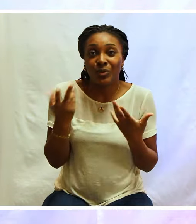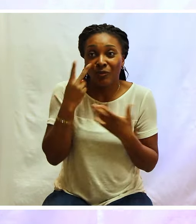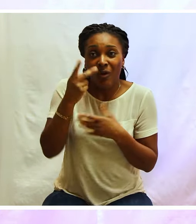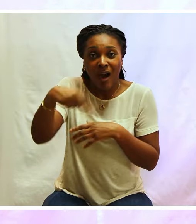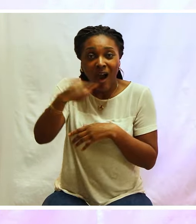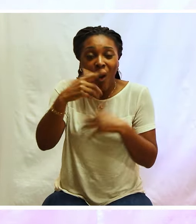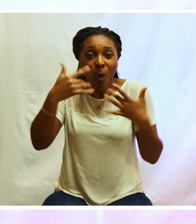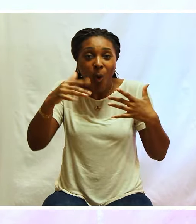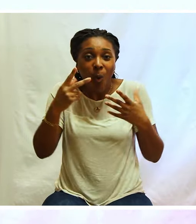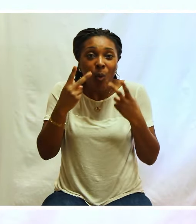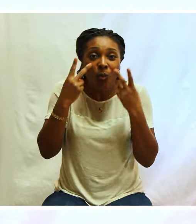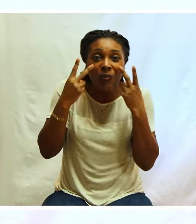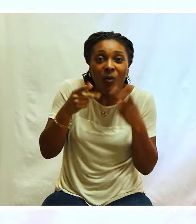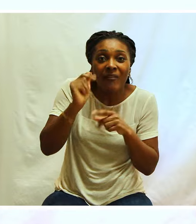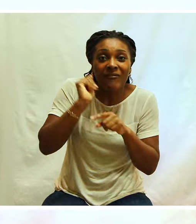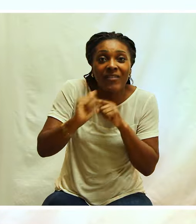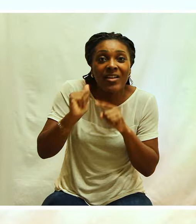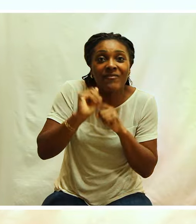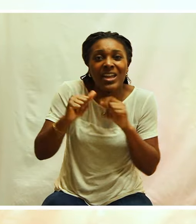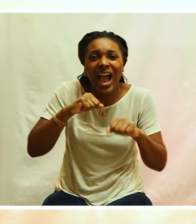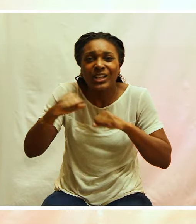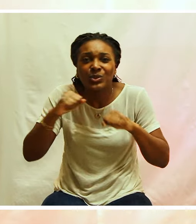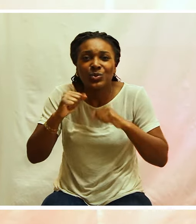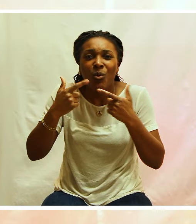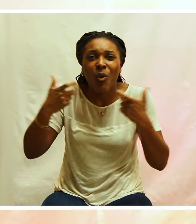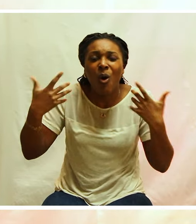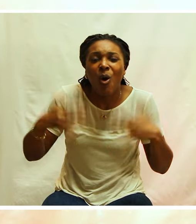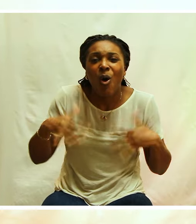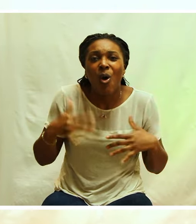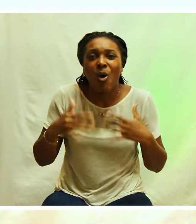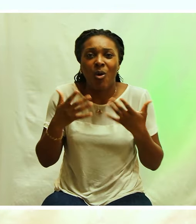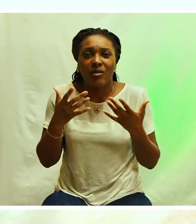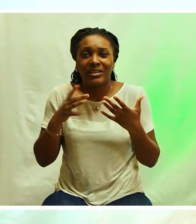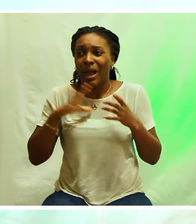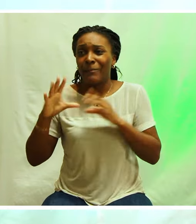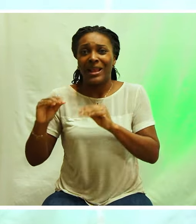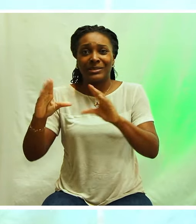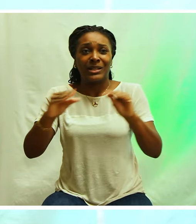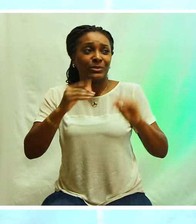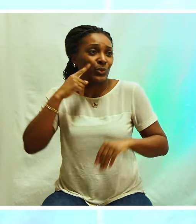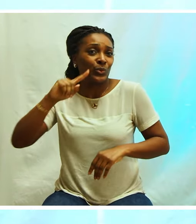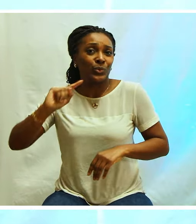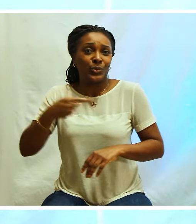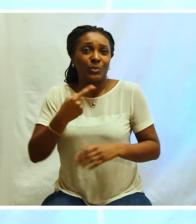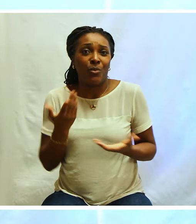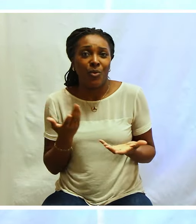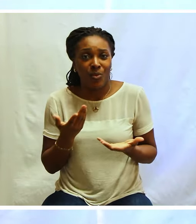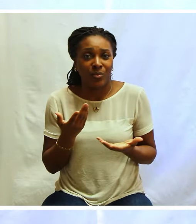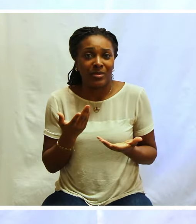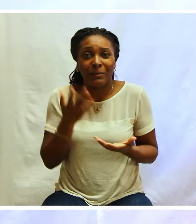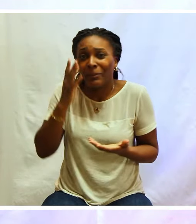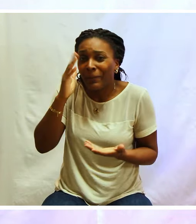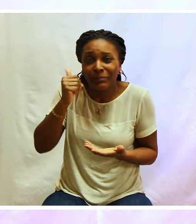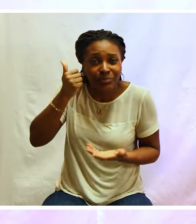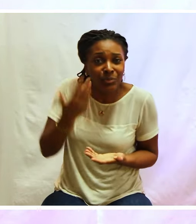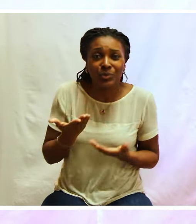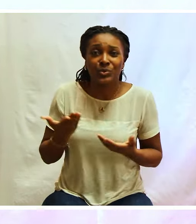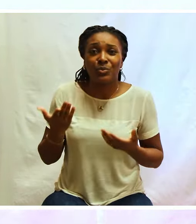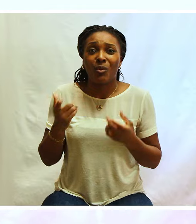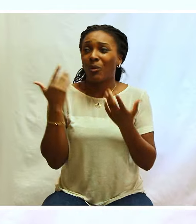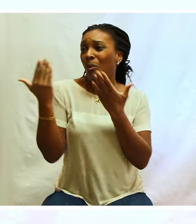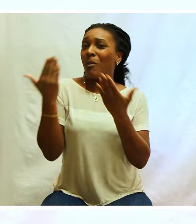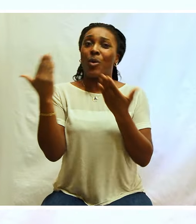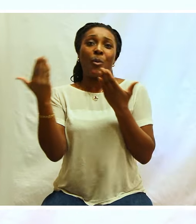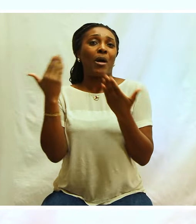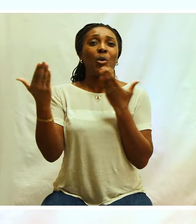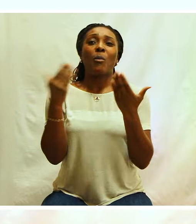de voir que chacun peut prendre sa place dans le corps de Christ, qui a la place pour tout le monde, et qui n'a pas besoin de se